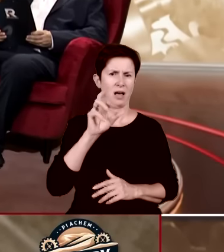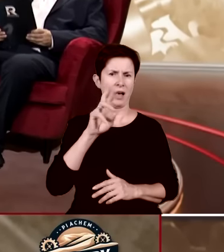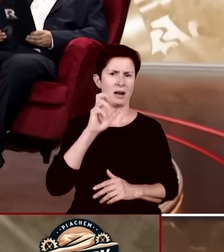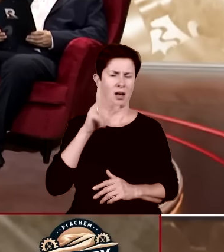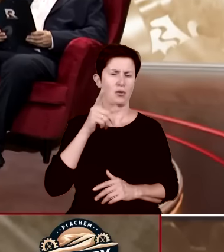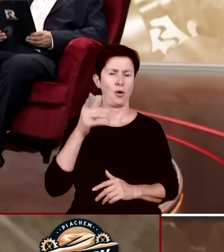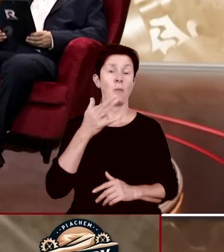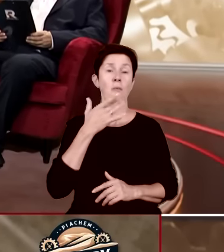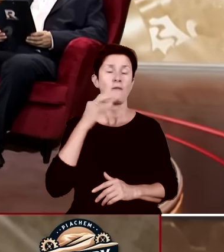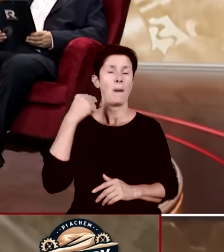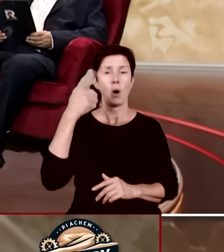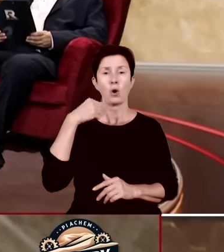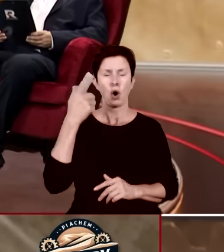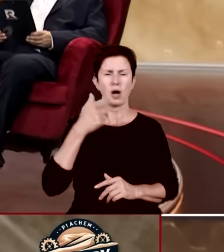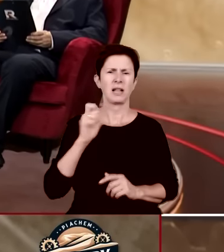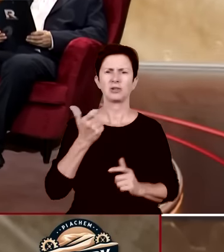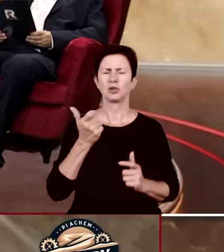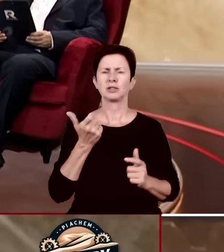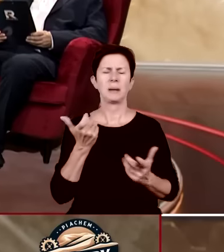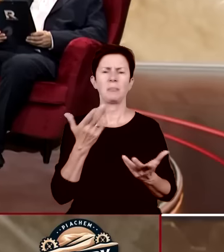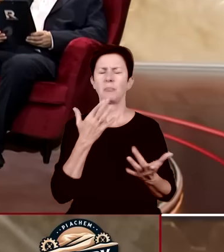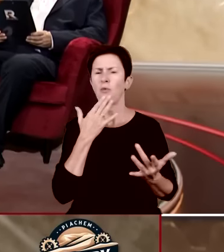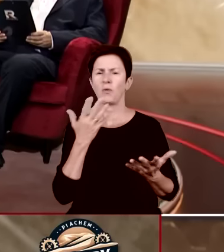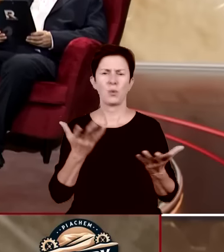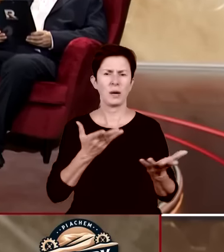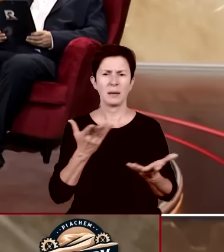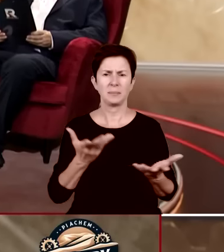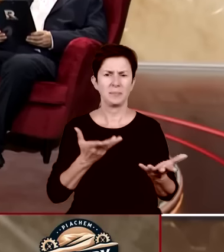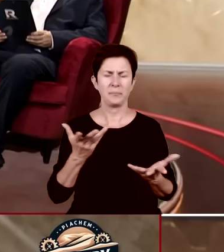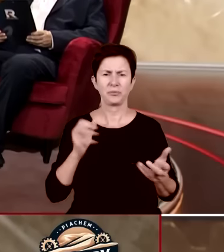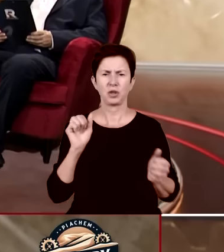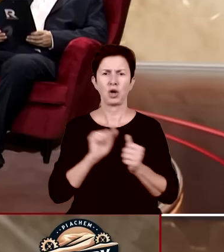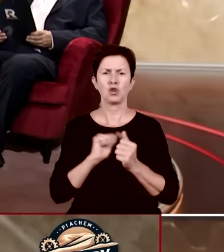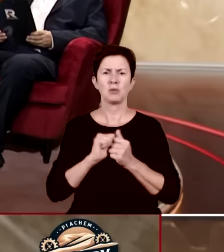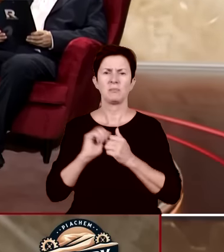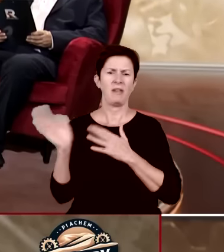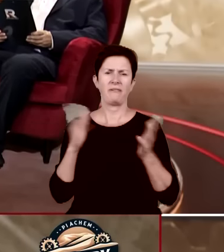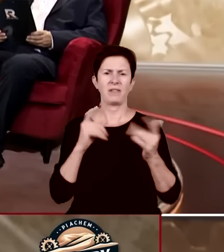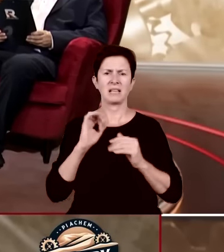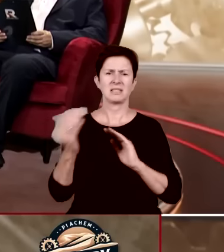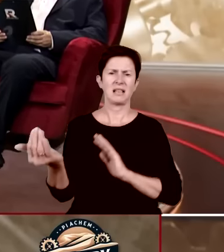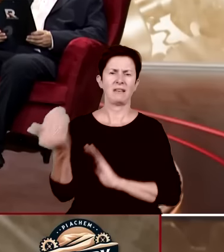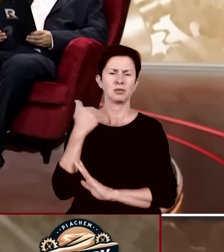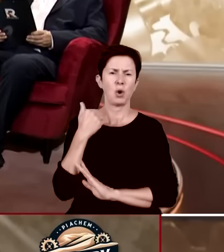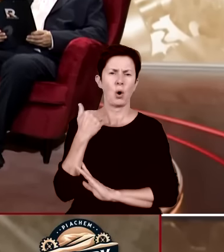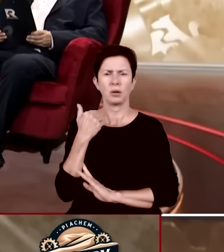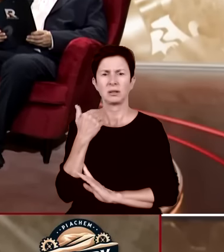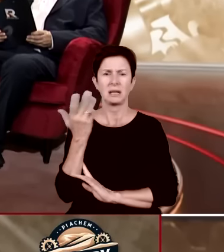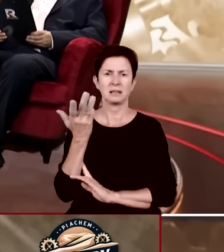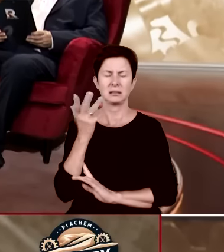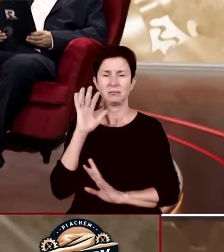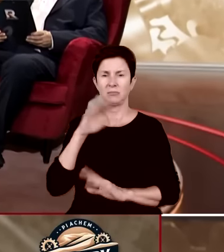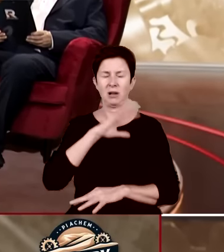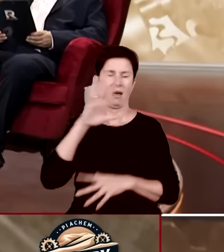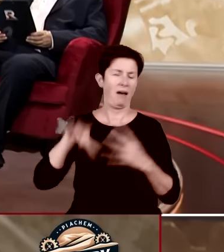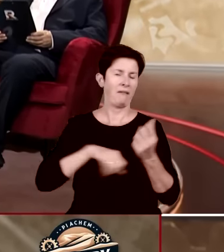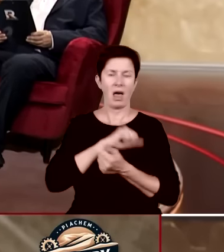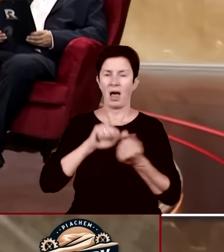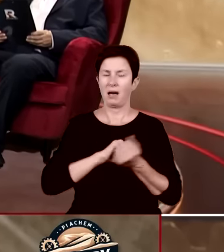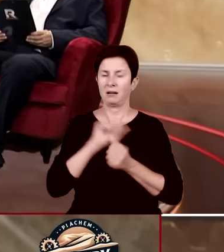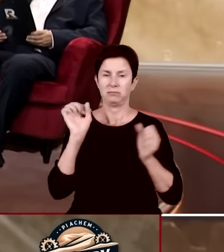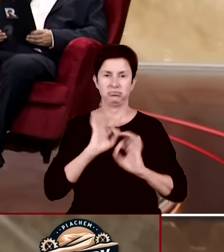zapowiadał pogodę, bo coś tam powiedział, że zimne wiatry ze wschodu wieją, czy no afera była